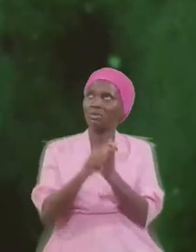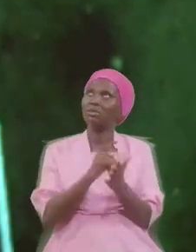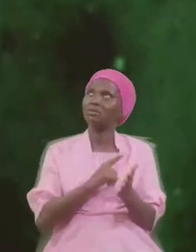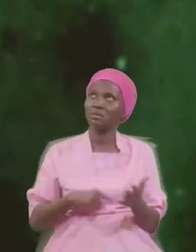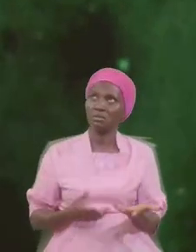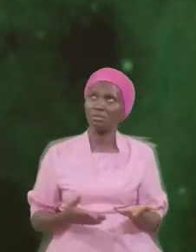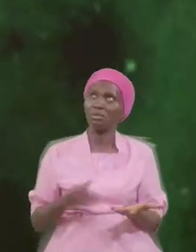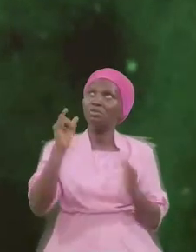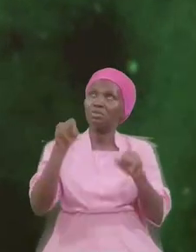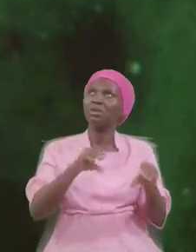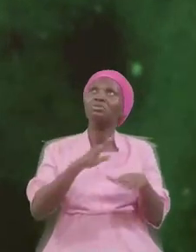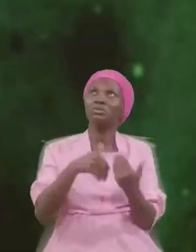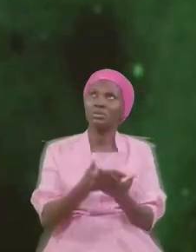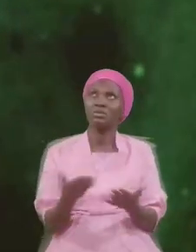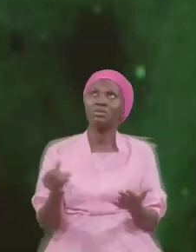faire.